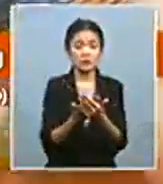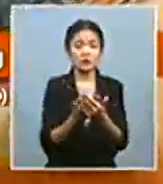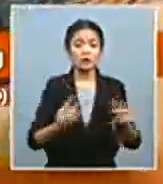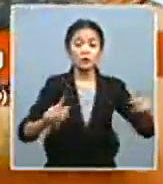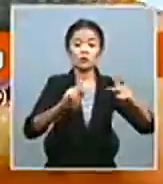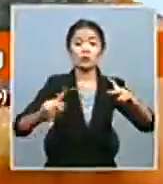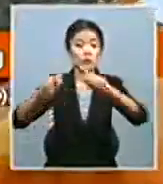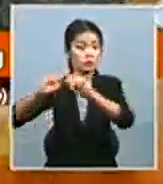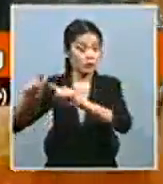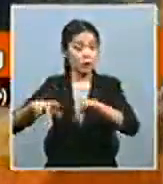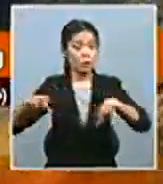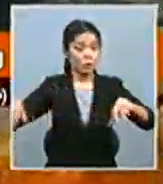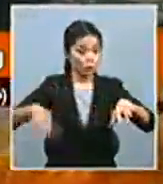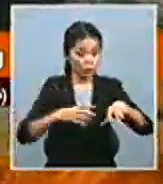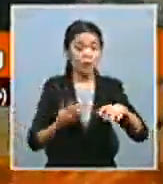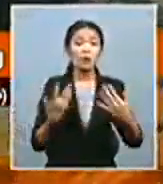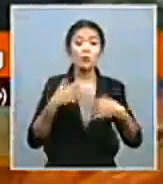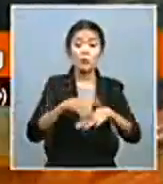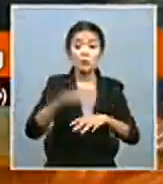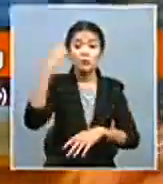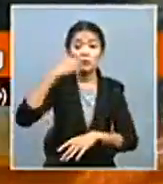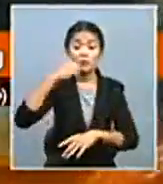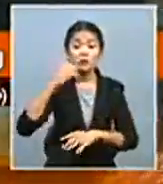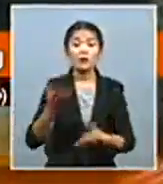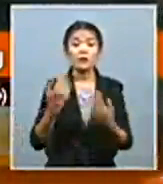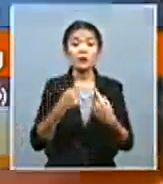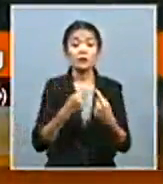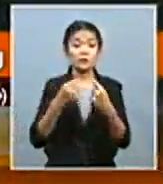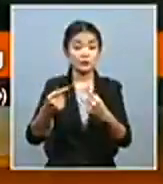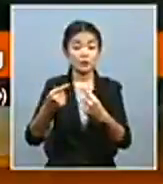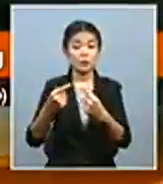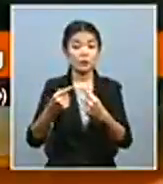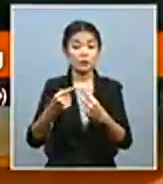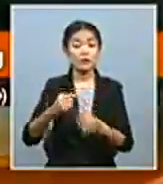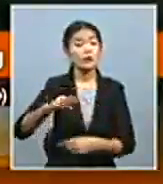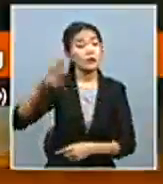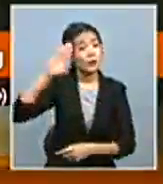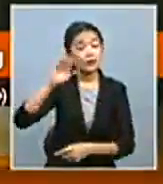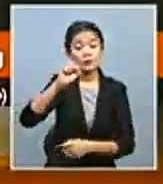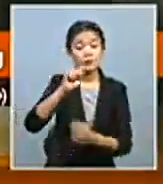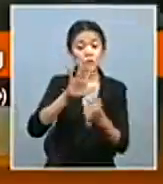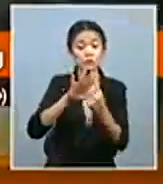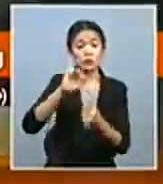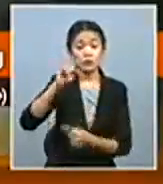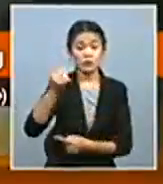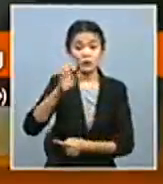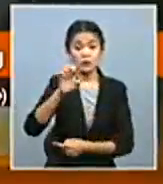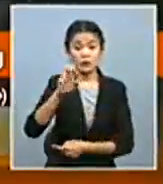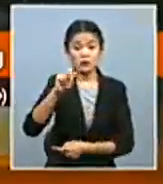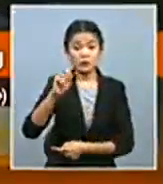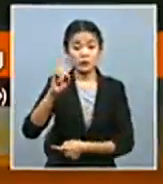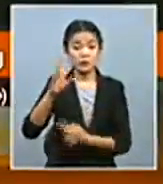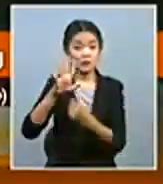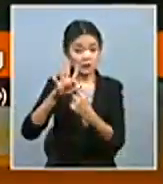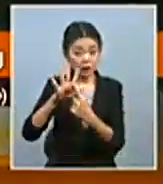รวงในรัฐบาลของพลเอกชาติชายชุนวันต่อมาในสมัยของพลเอกสุจินดาคราประยูรท่านก็ได้เป็นรัฐมนตรีว่าการกระทรวงคมนาคม